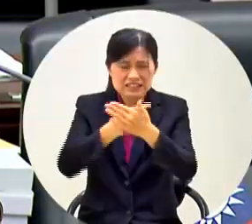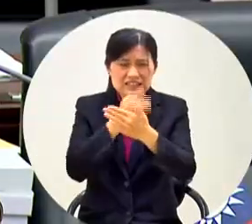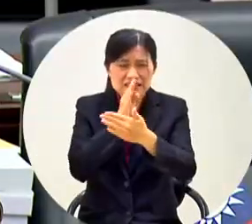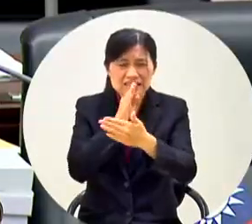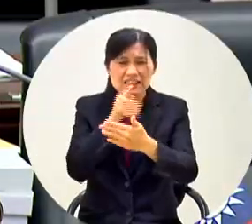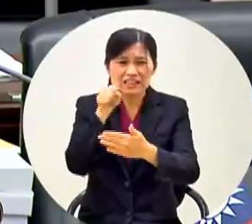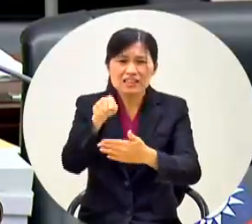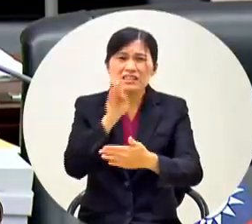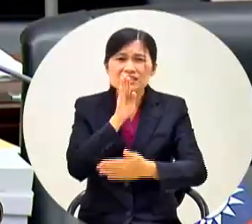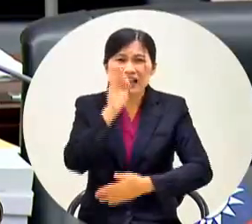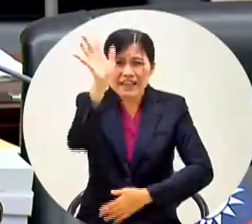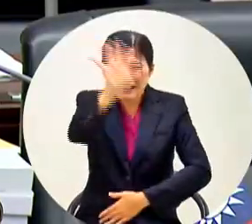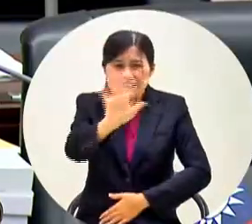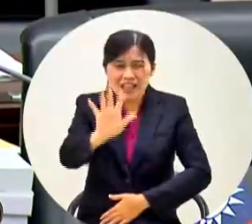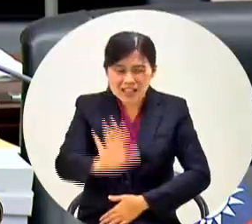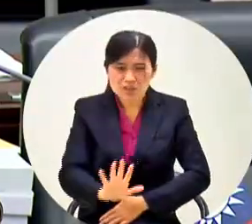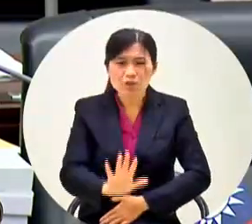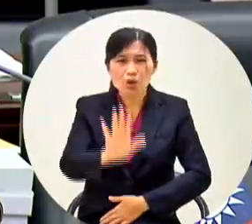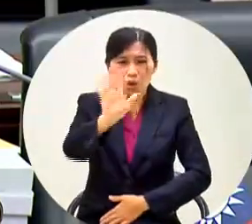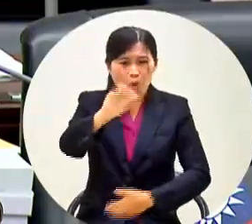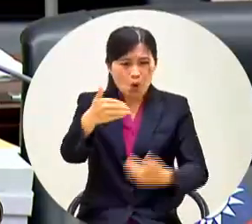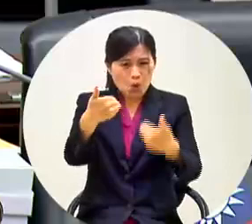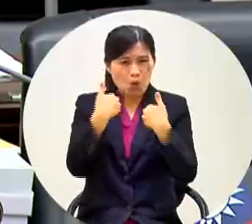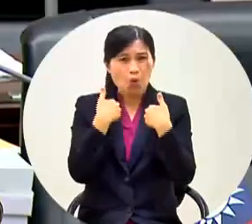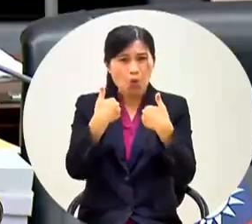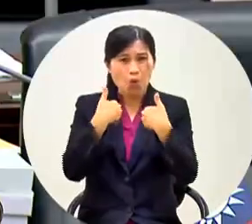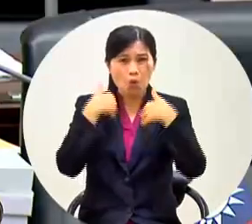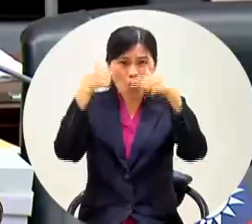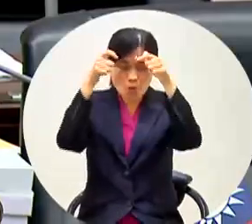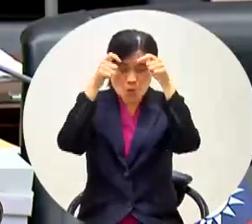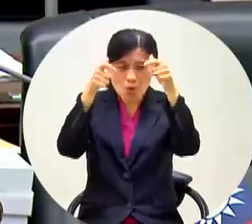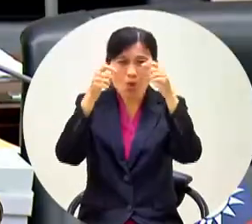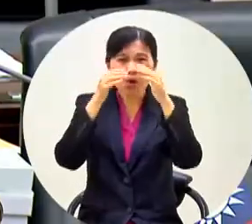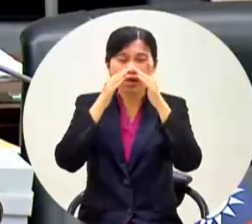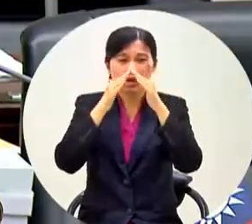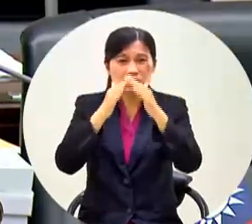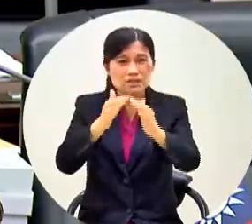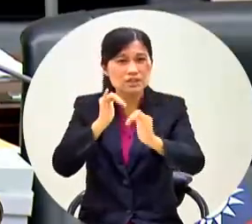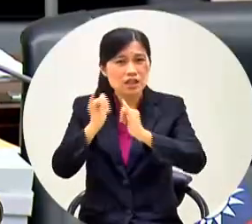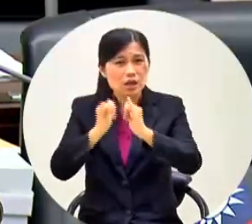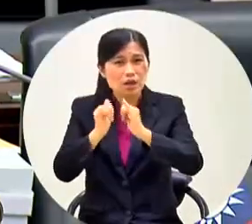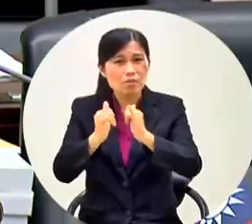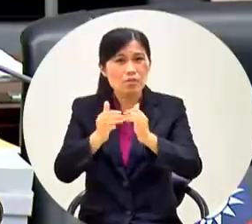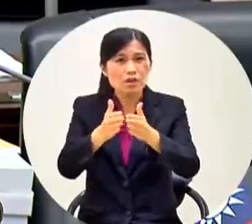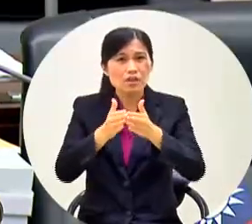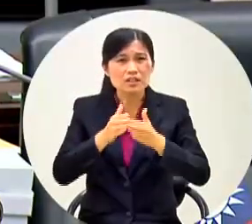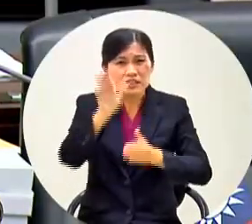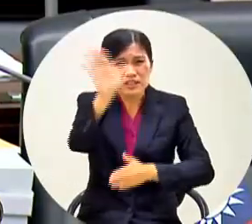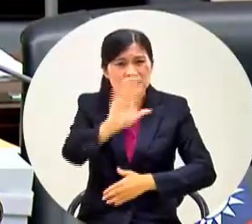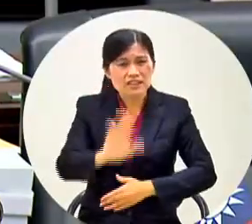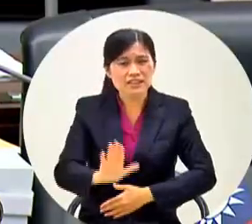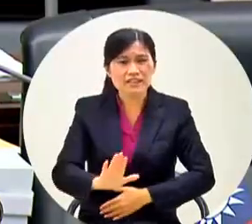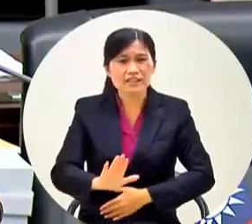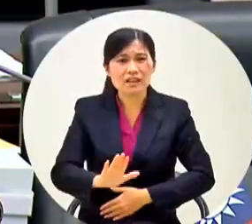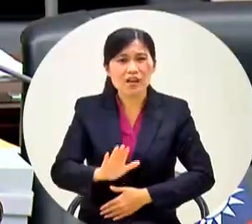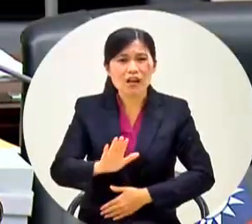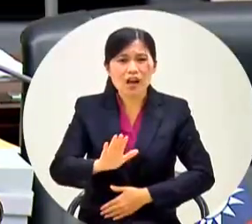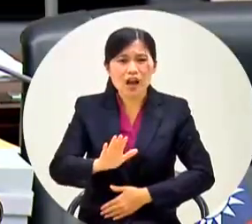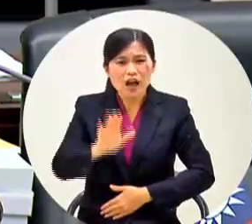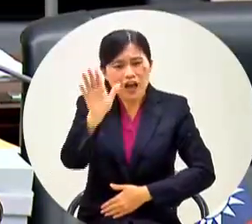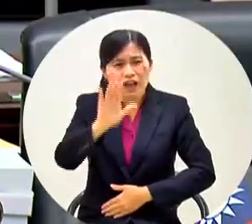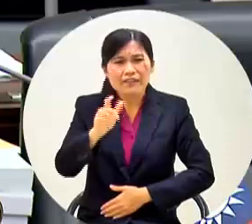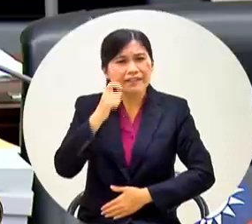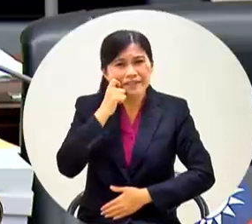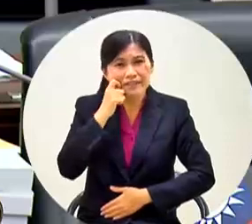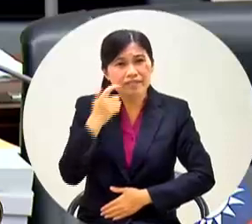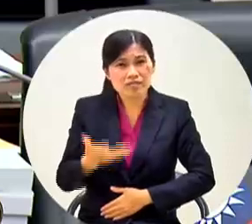的要求，市长的态度有这么样的奢侈吗？一个市长为